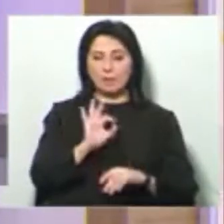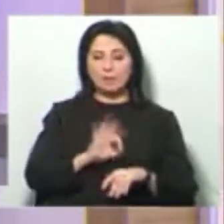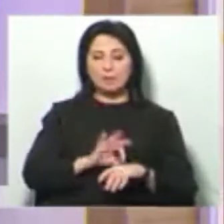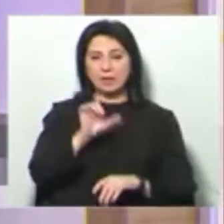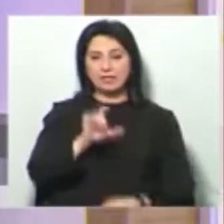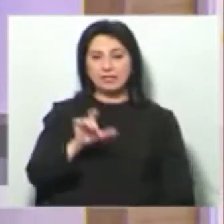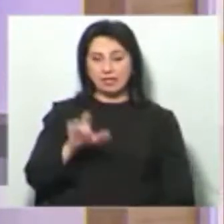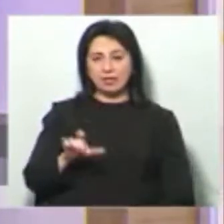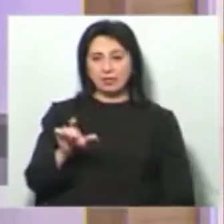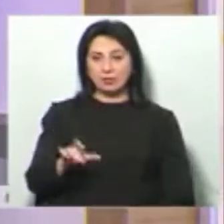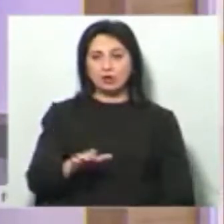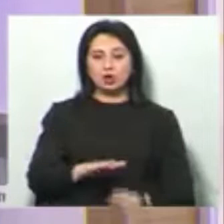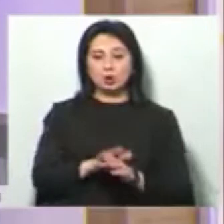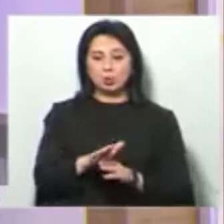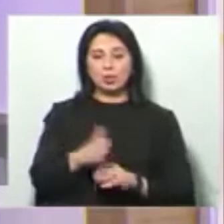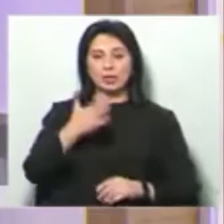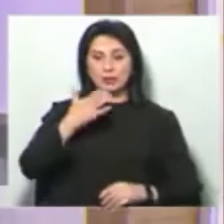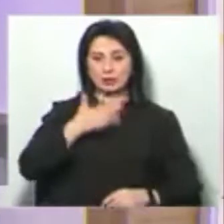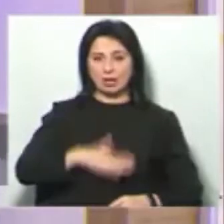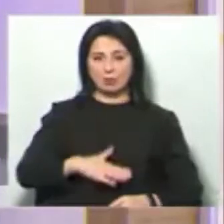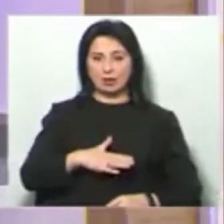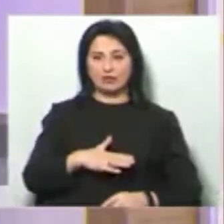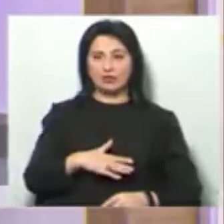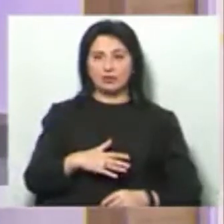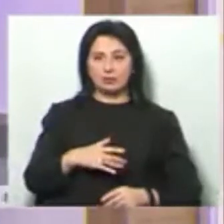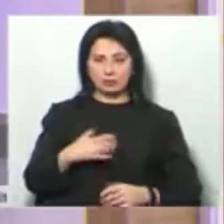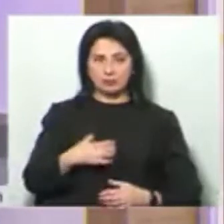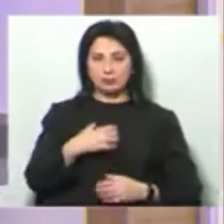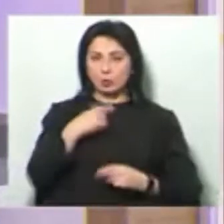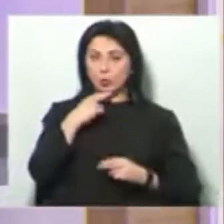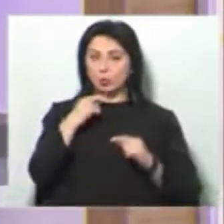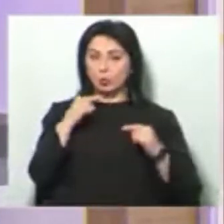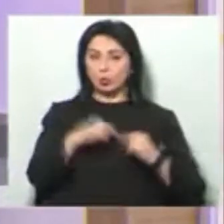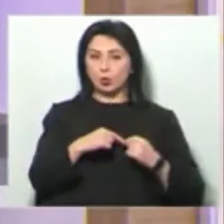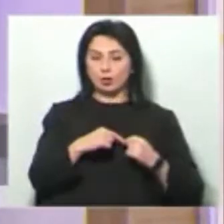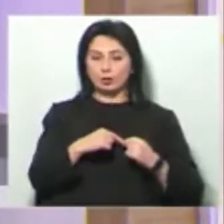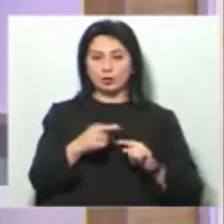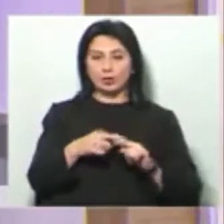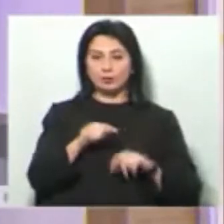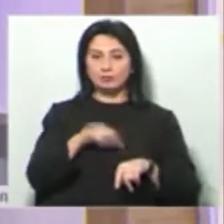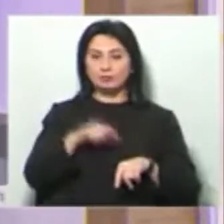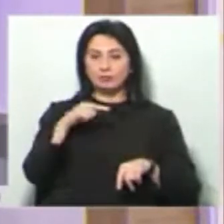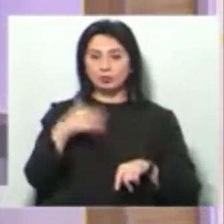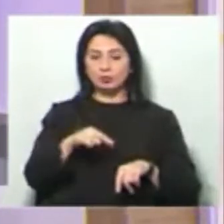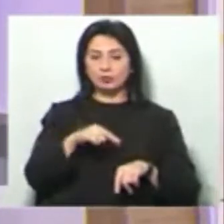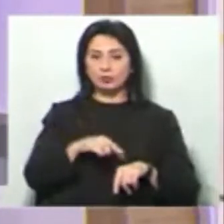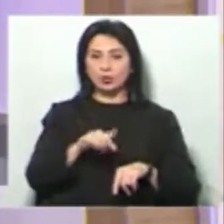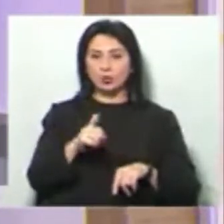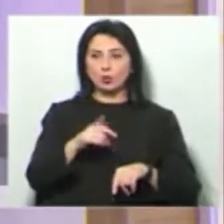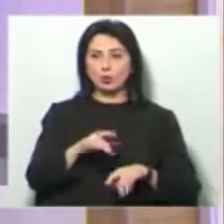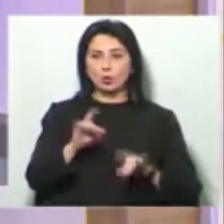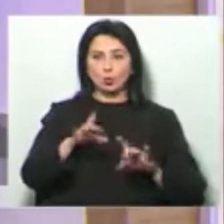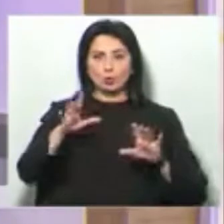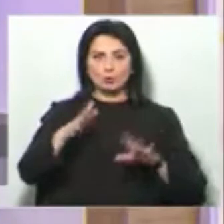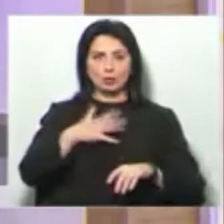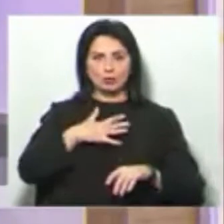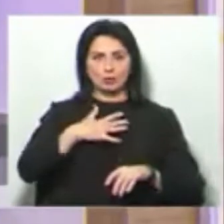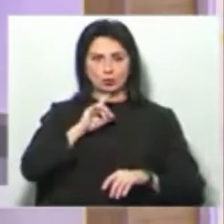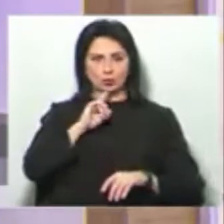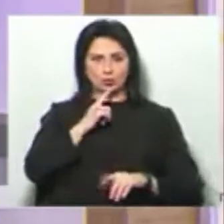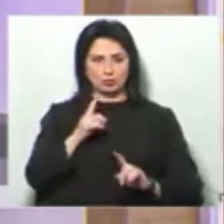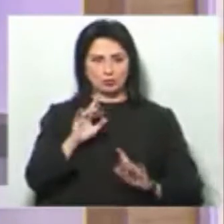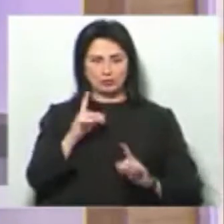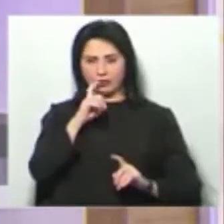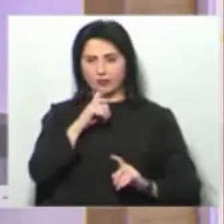პაციენტები, სრულიად საკმარისია საგანგაშო და საყურადღებოდ ჩათვალოთ ისეთი სიმპტომები, როგორც არის უეცრად სუნთქვის გაძნელება